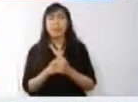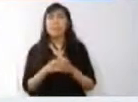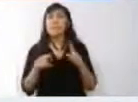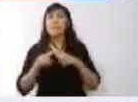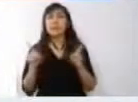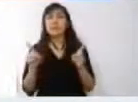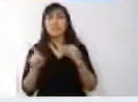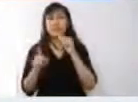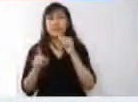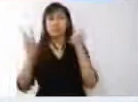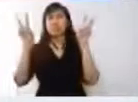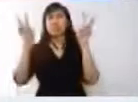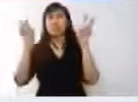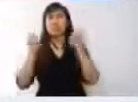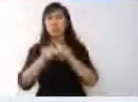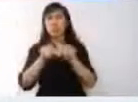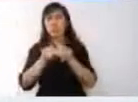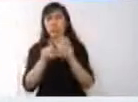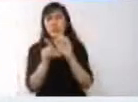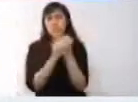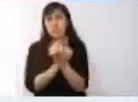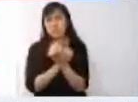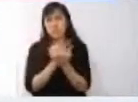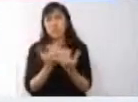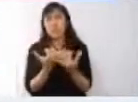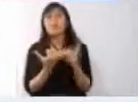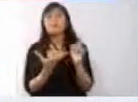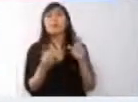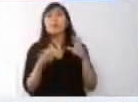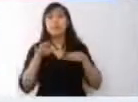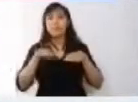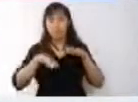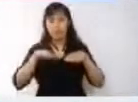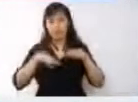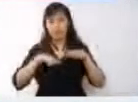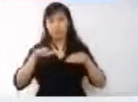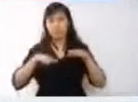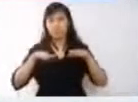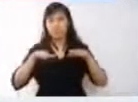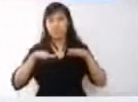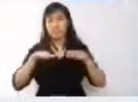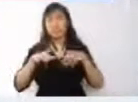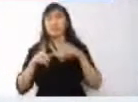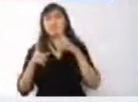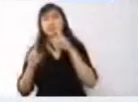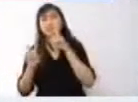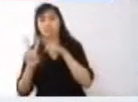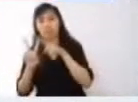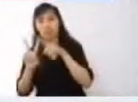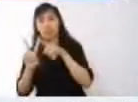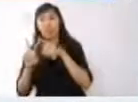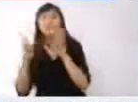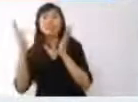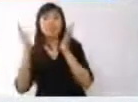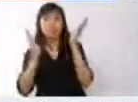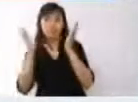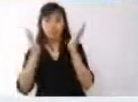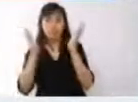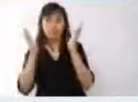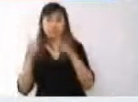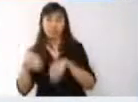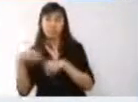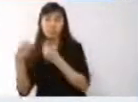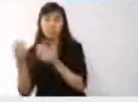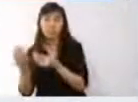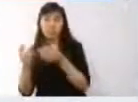ng paraan, especially with the new technology, you know, para po mas mapag-iting at mas mapaganda ang servisyo